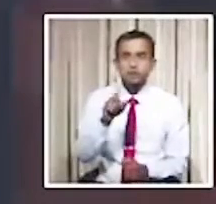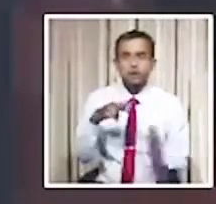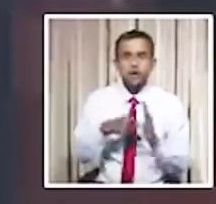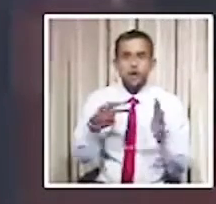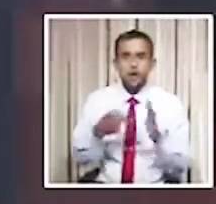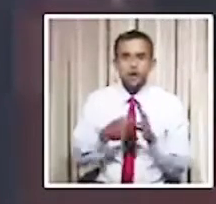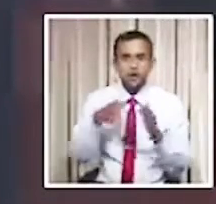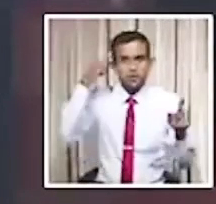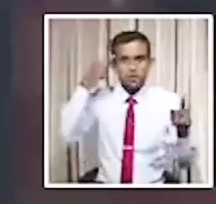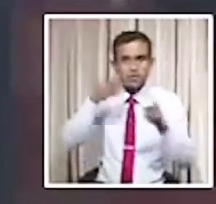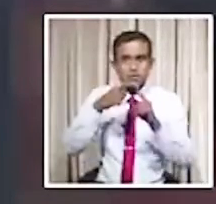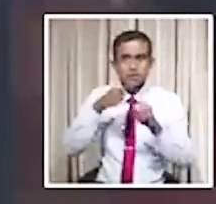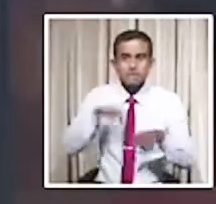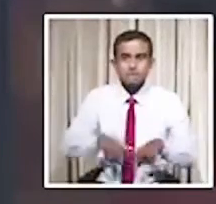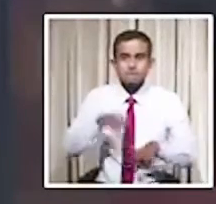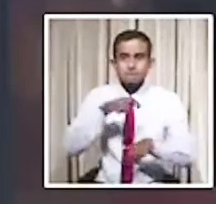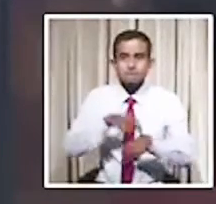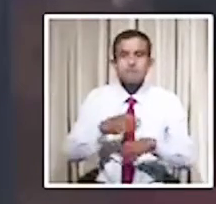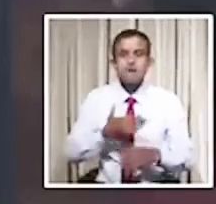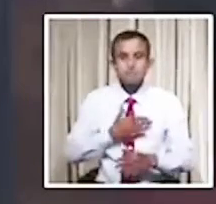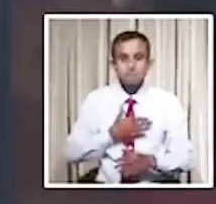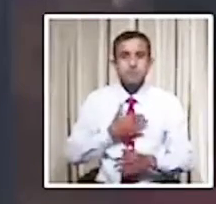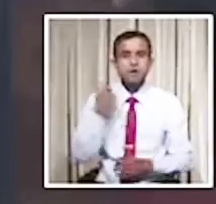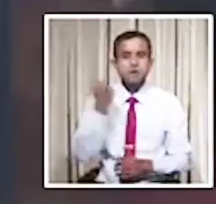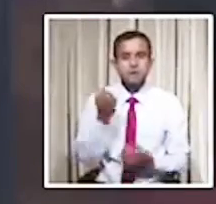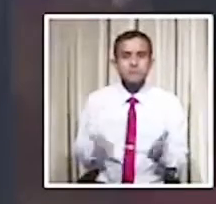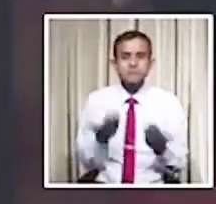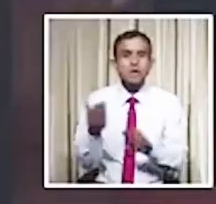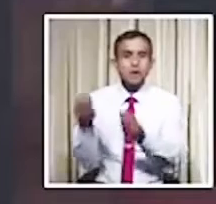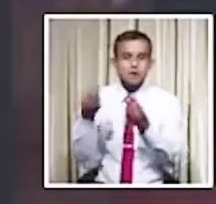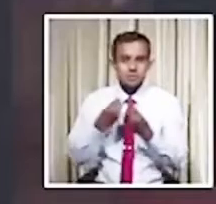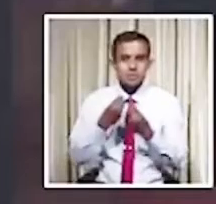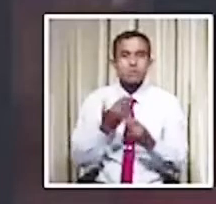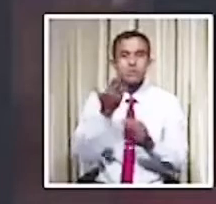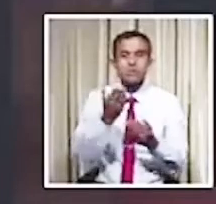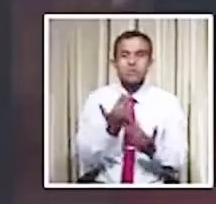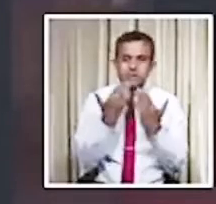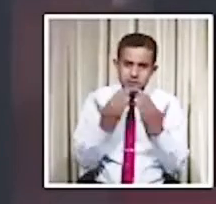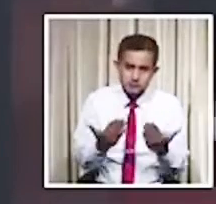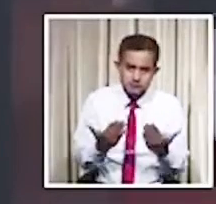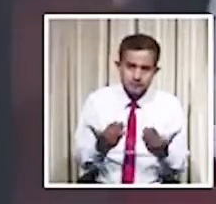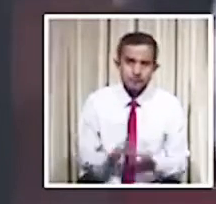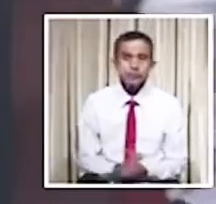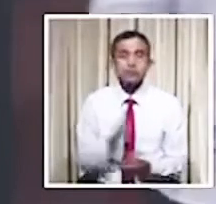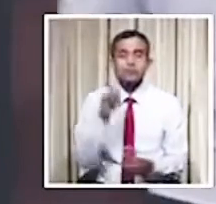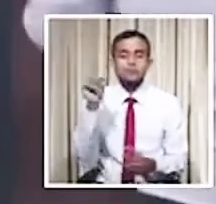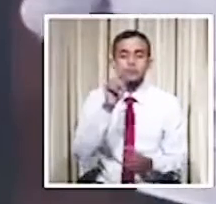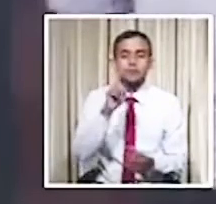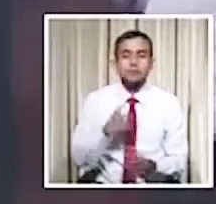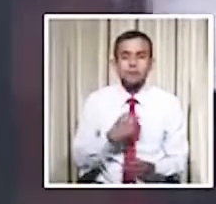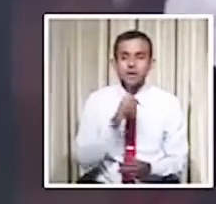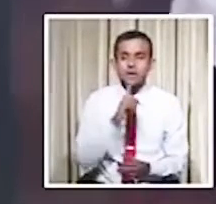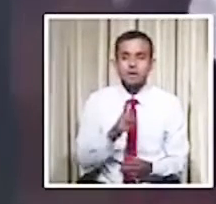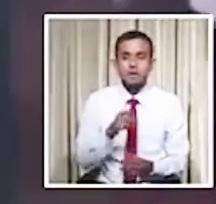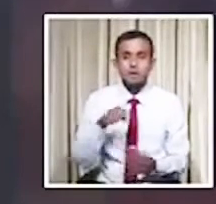ආයවැය සම්බන්ධයෙන් මේ අවස්ථාවේදී මගේ කතාව කිරීම සඳහා අවස්ථාව ලබා දීම පිළිබඳව ඔබතුමාට ස්තුතිවන්ත වෙනවා. මුලින්ම අපි කියන්නට